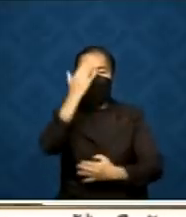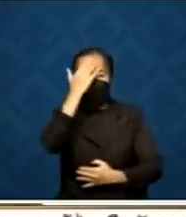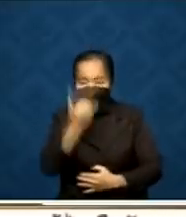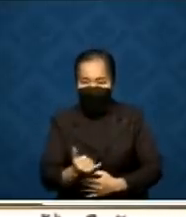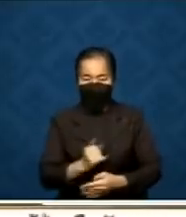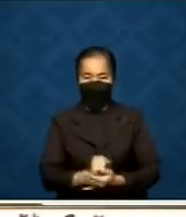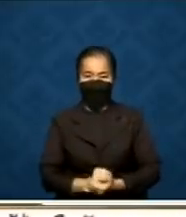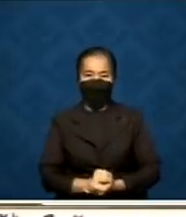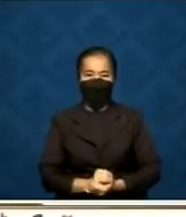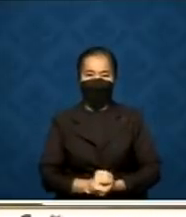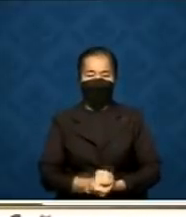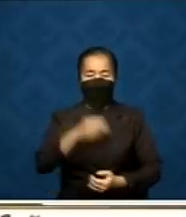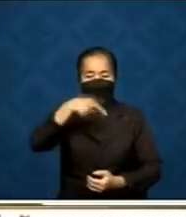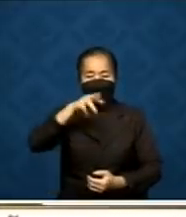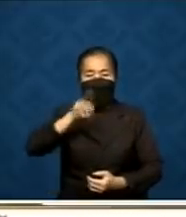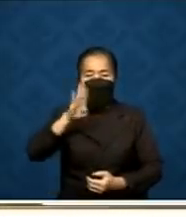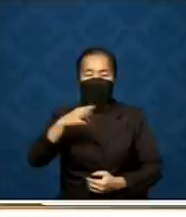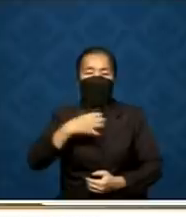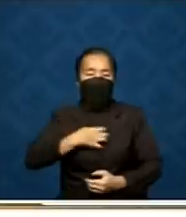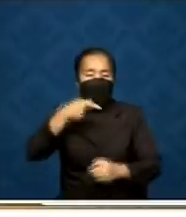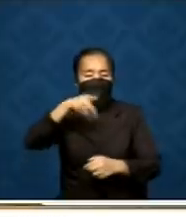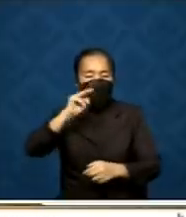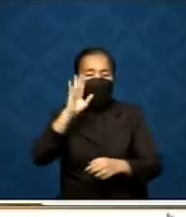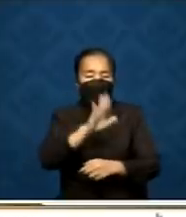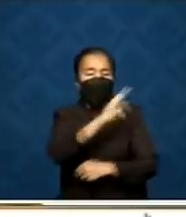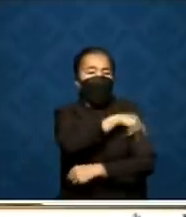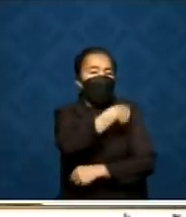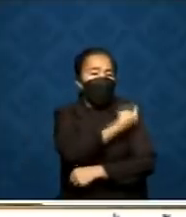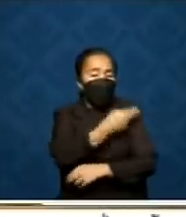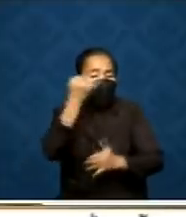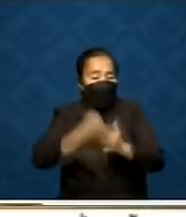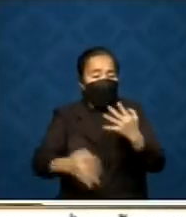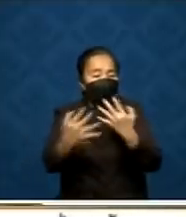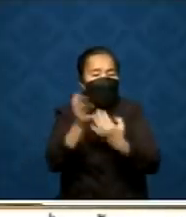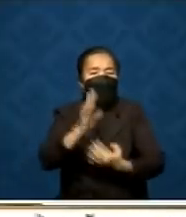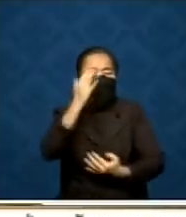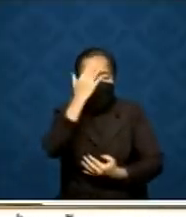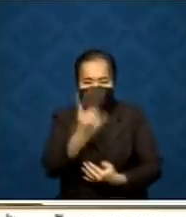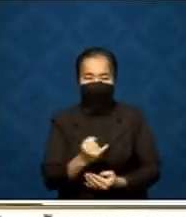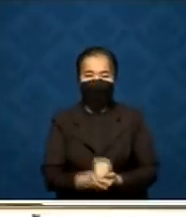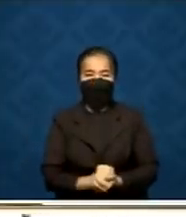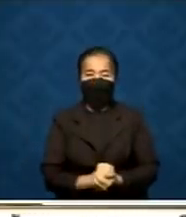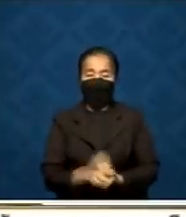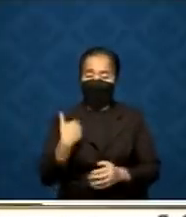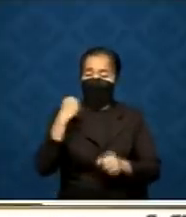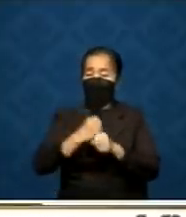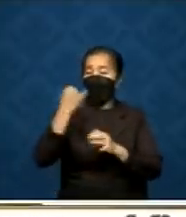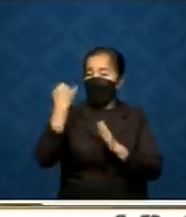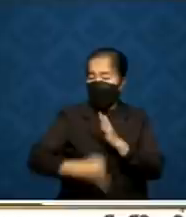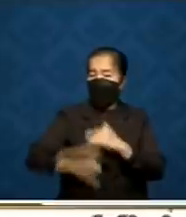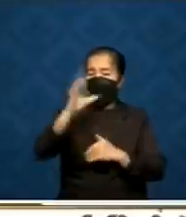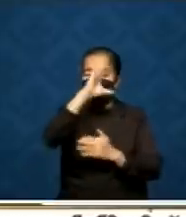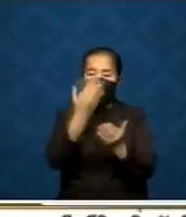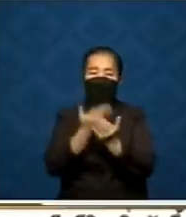ก็จะออกเล่นพรบนิรโทษกรรมไม่ใช่เหรอเจาะจงเรื่องผู้ที่ดำความผิดเกี่ยวกับผู้ดำเนินการจัดหาย